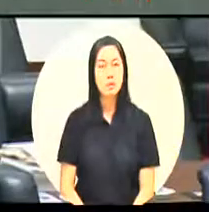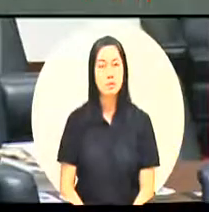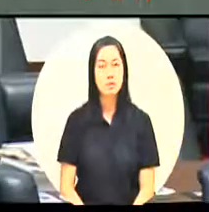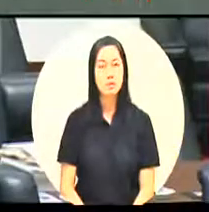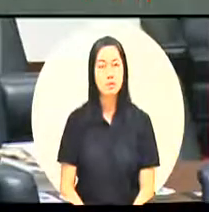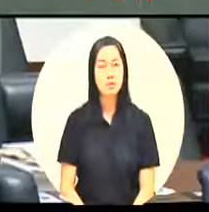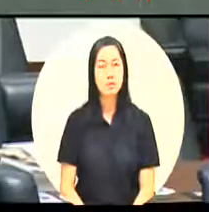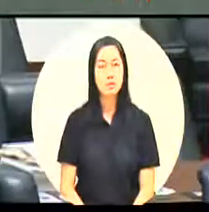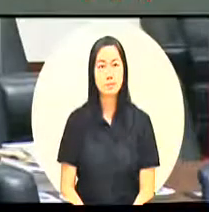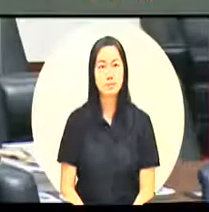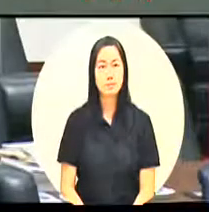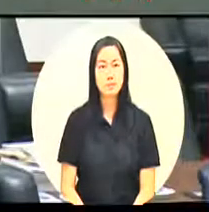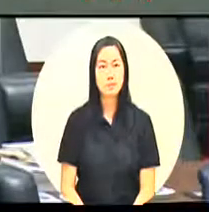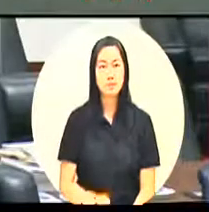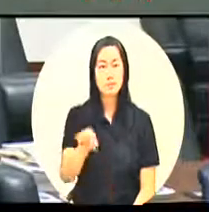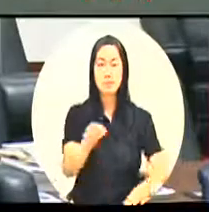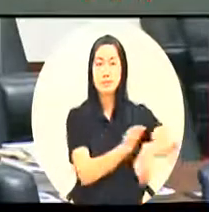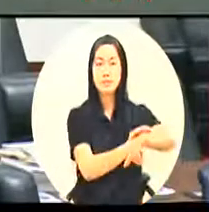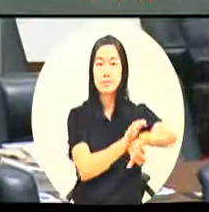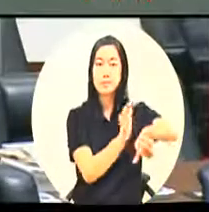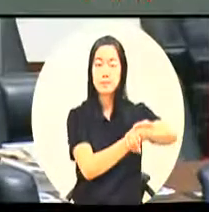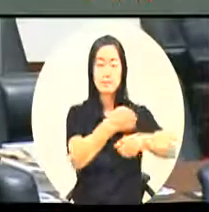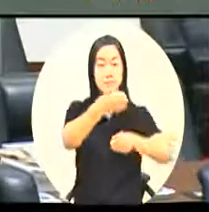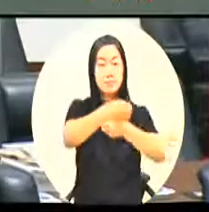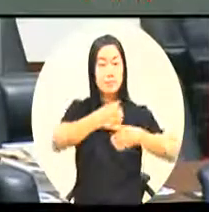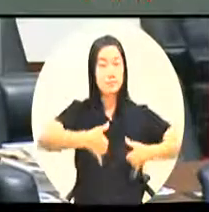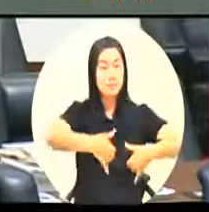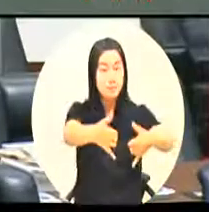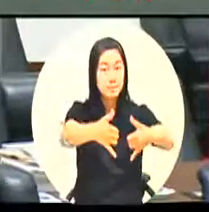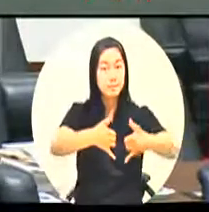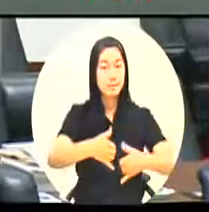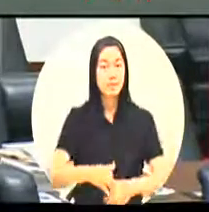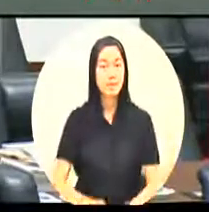这个右昌街。再来，